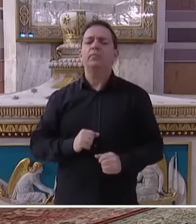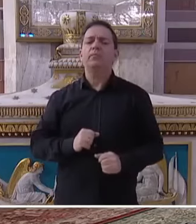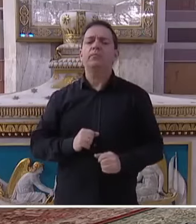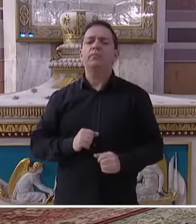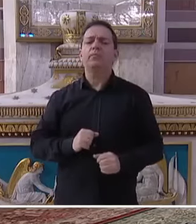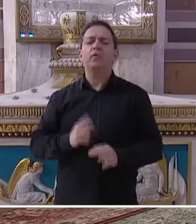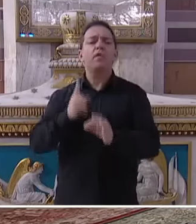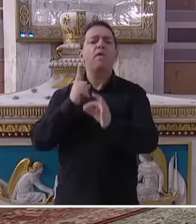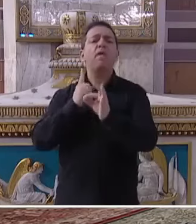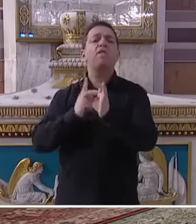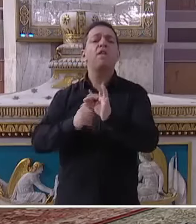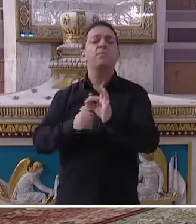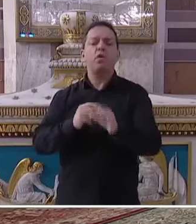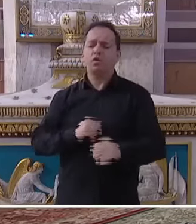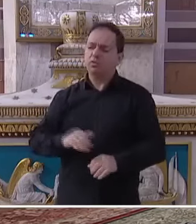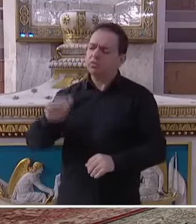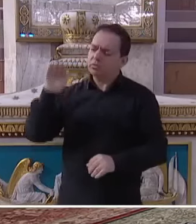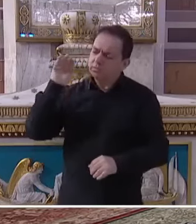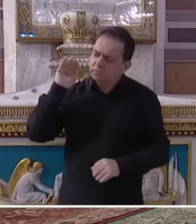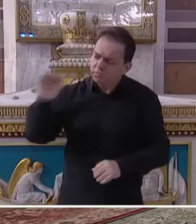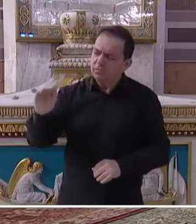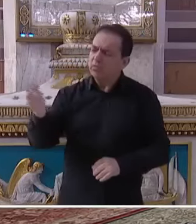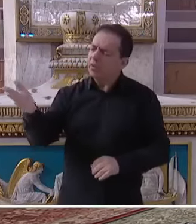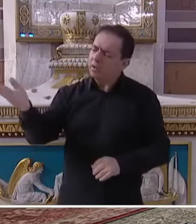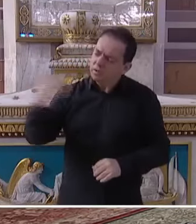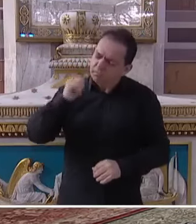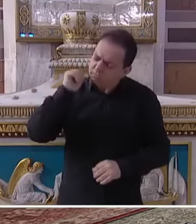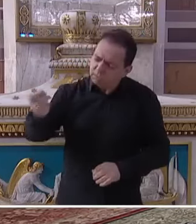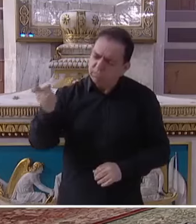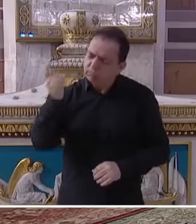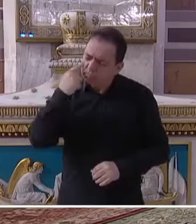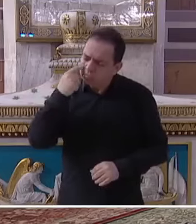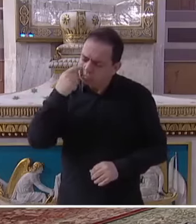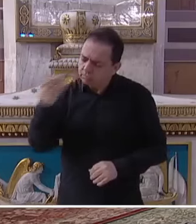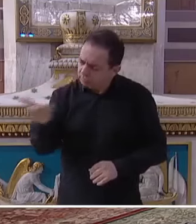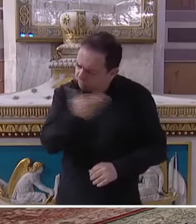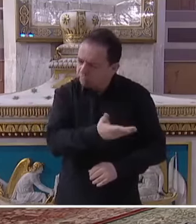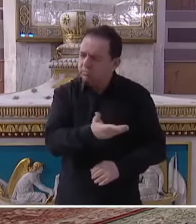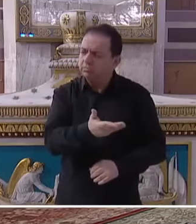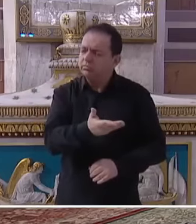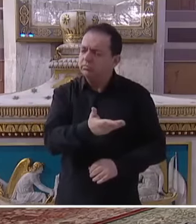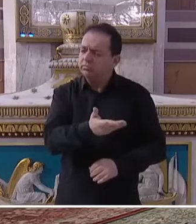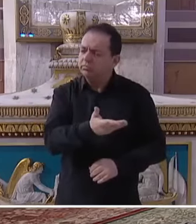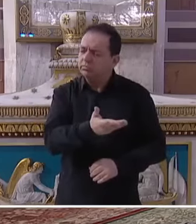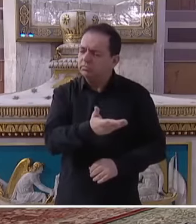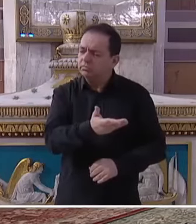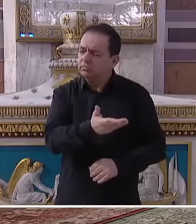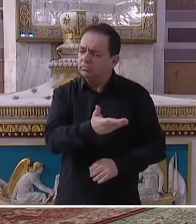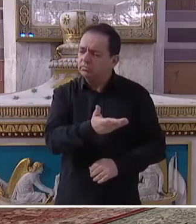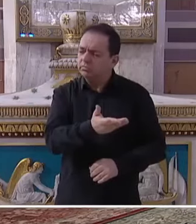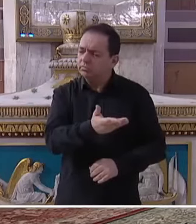Λέγει αυτό Φίλιππος, «Έρχου και είδε».